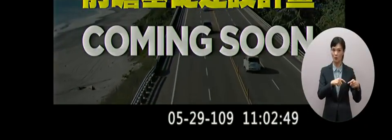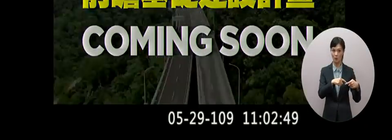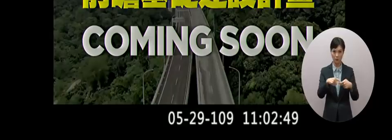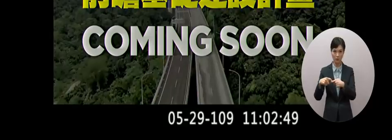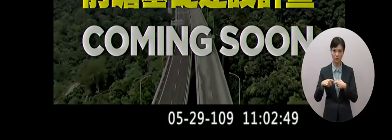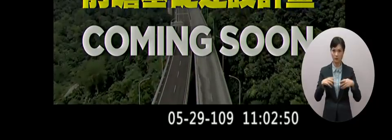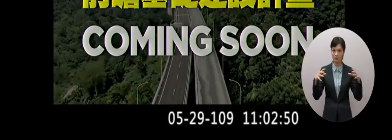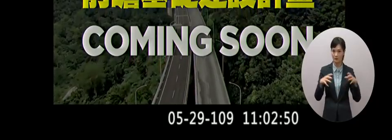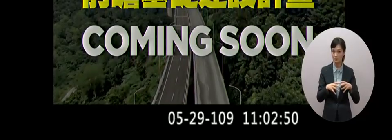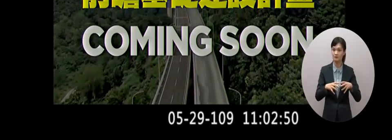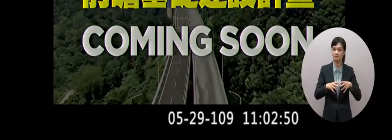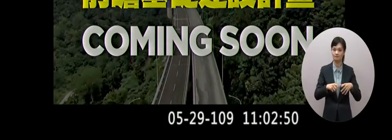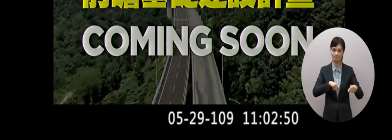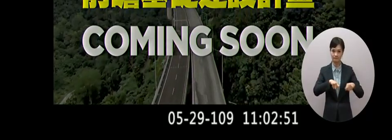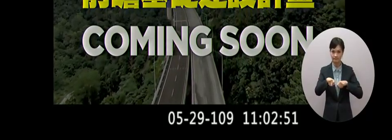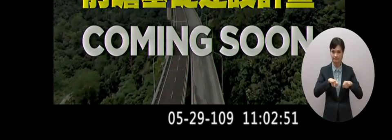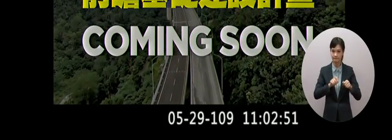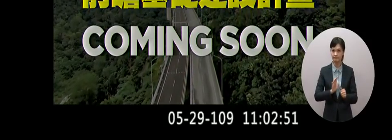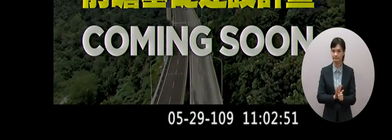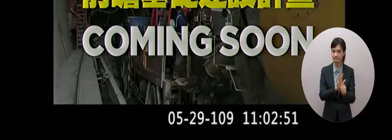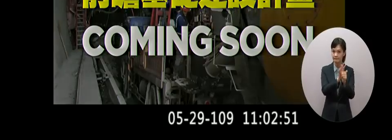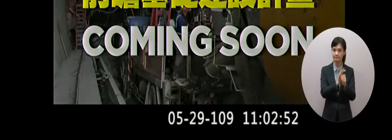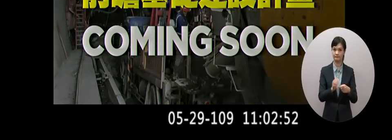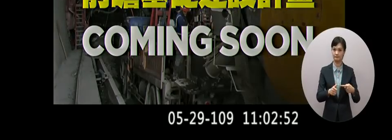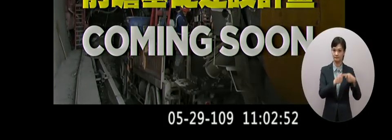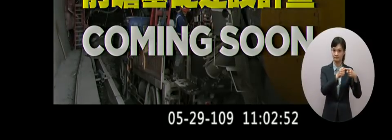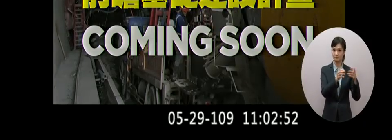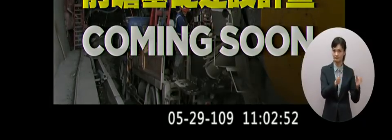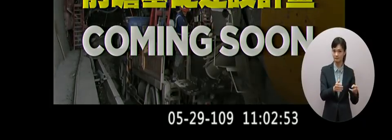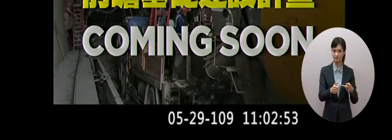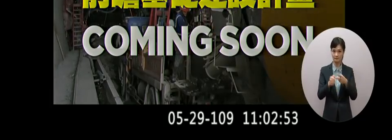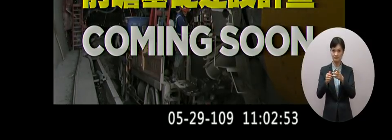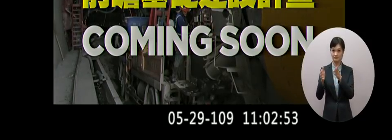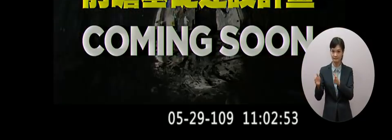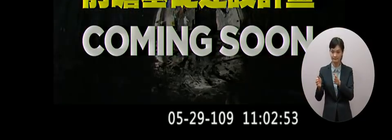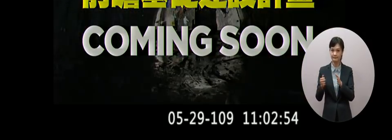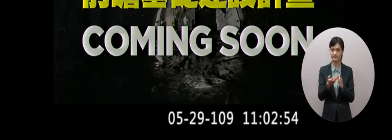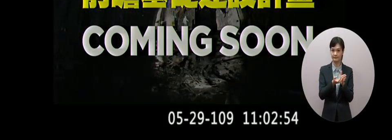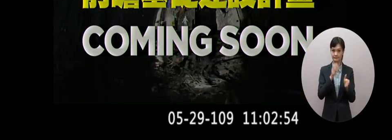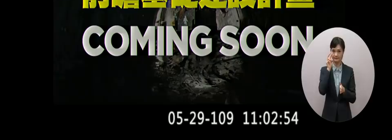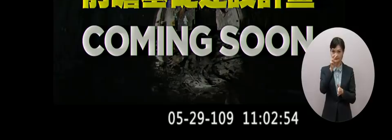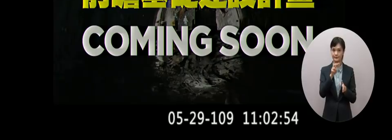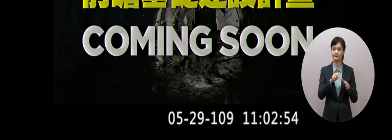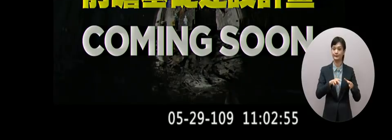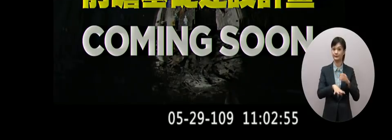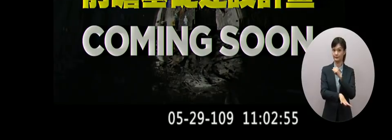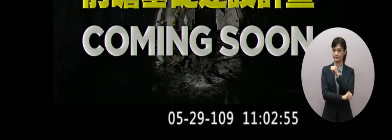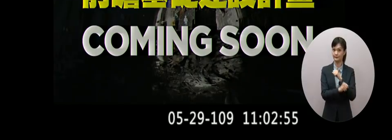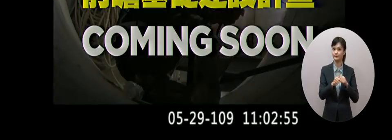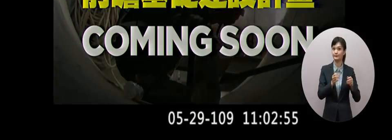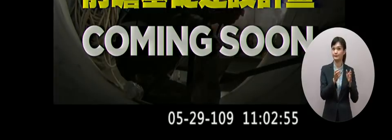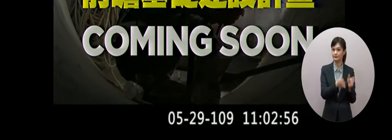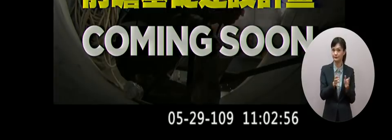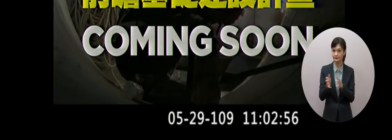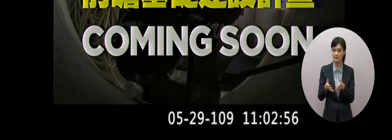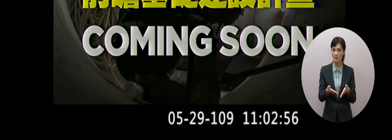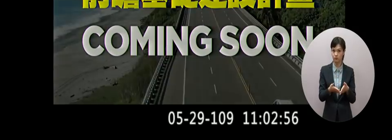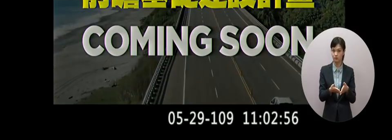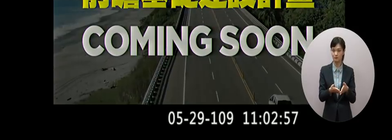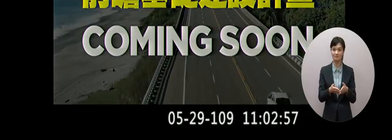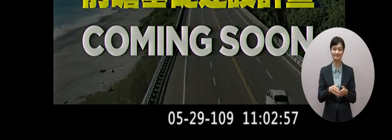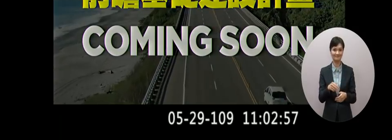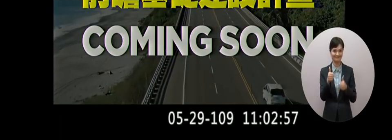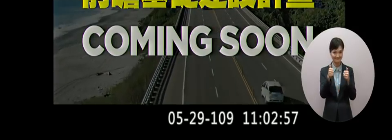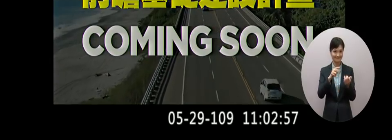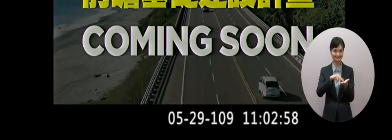动，我们透过一阶段、二阶段的前瞻建设，非常感谢贵院